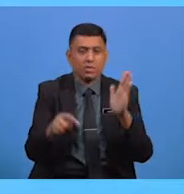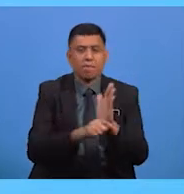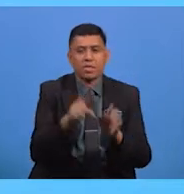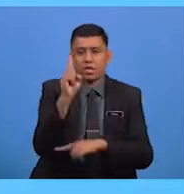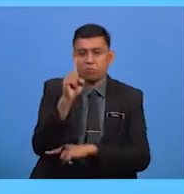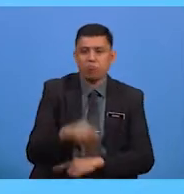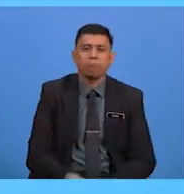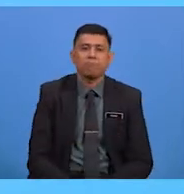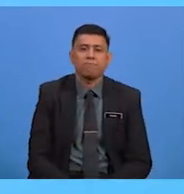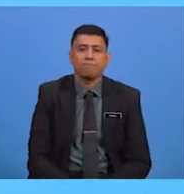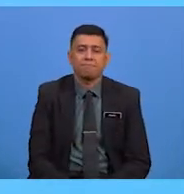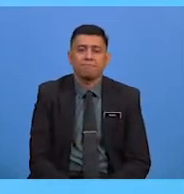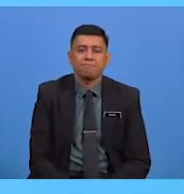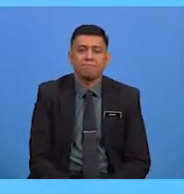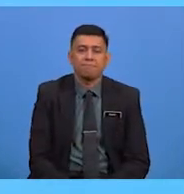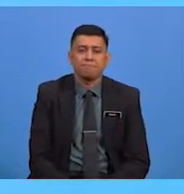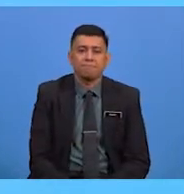tambah 1.